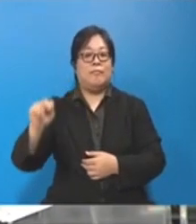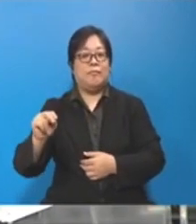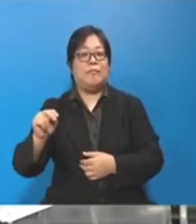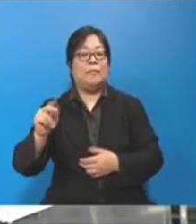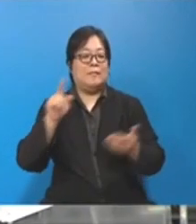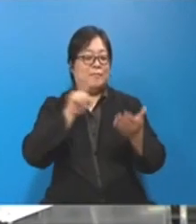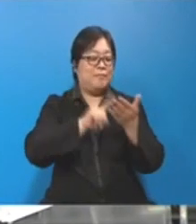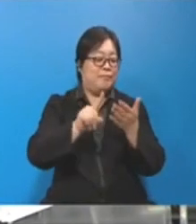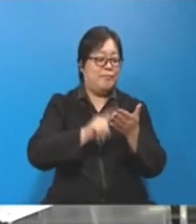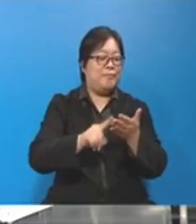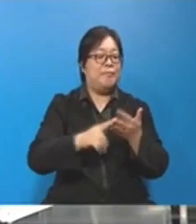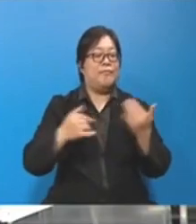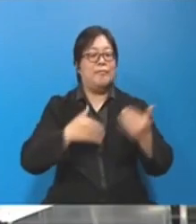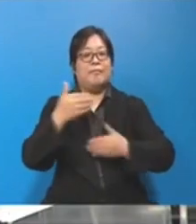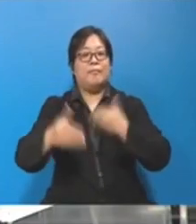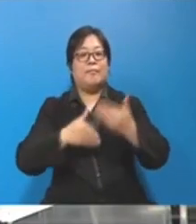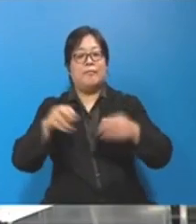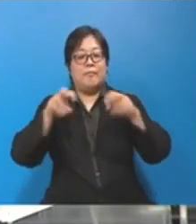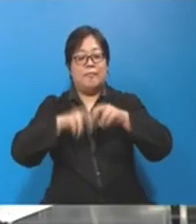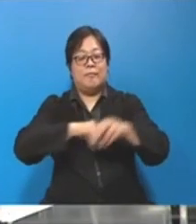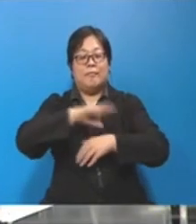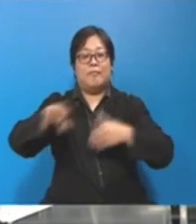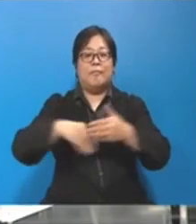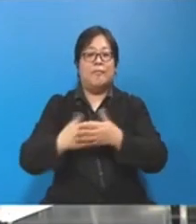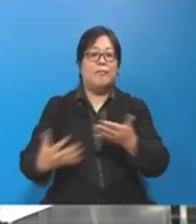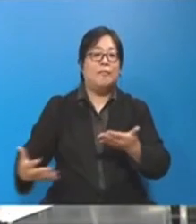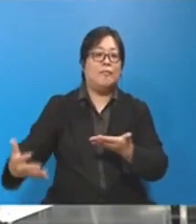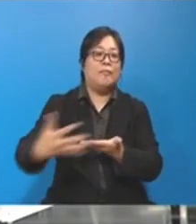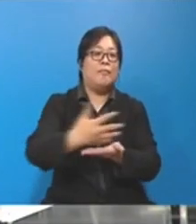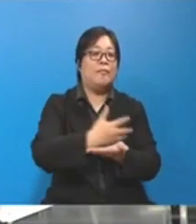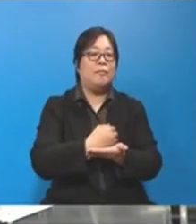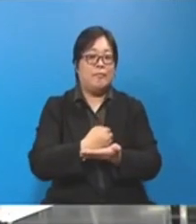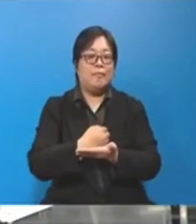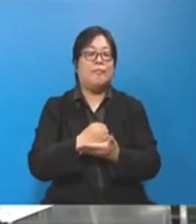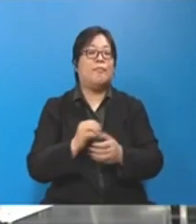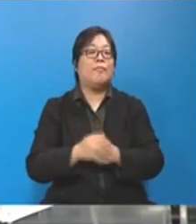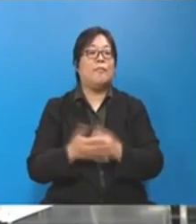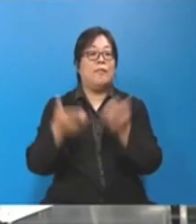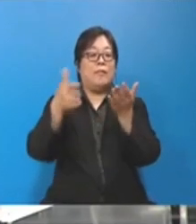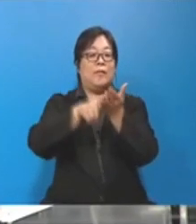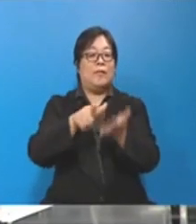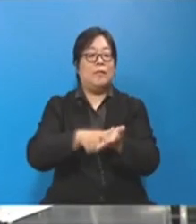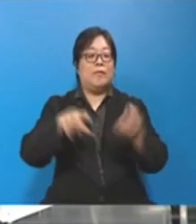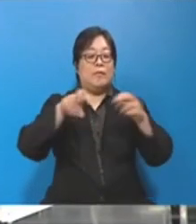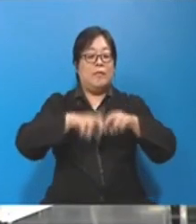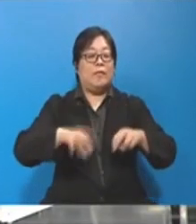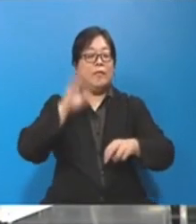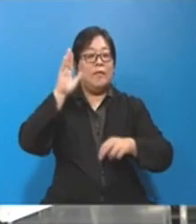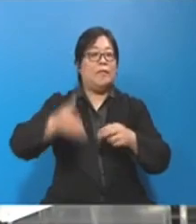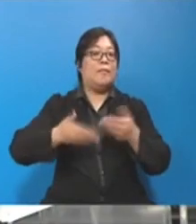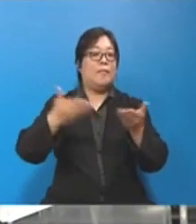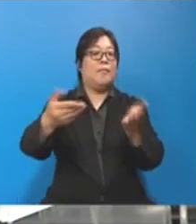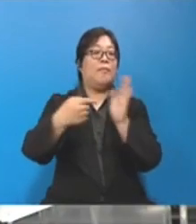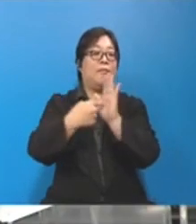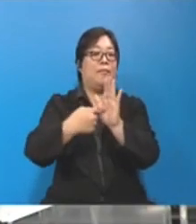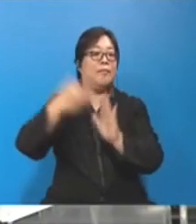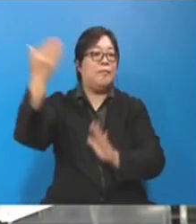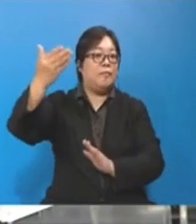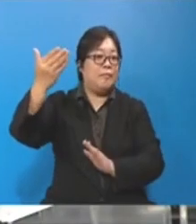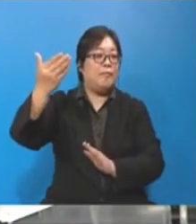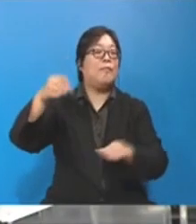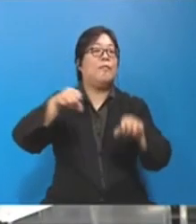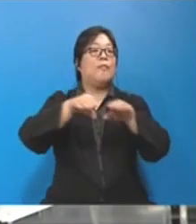sedang memperhalus C Aa enggak ada bisa semua dapat tanya diperoleh laporan dapatan kajian ini akan dibentang dan dibahas kan